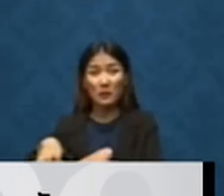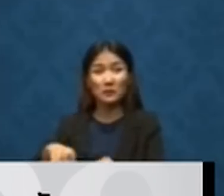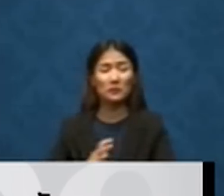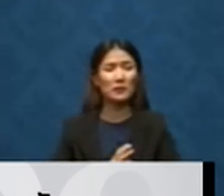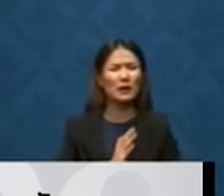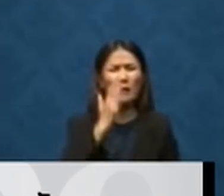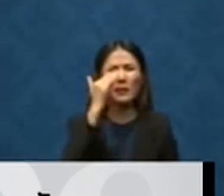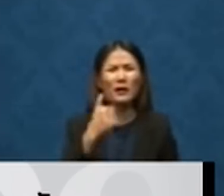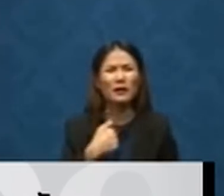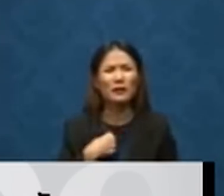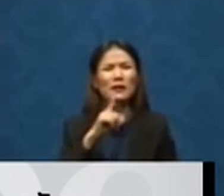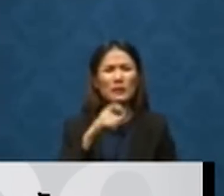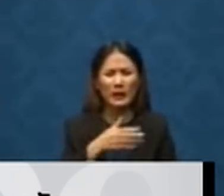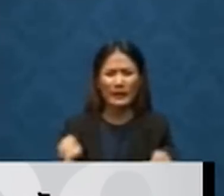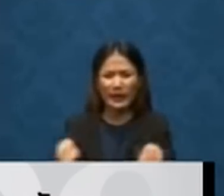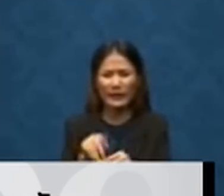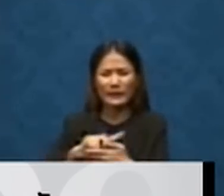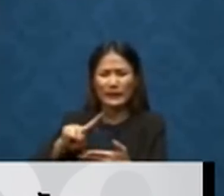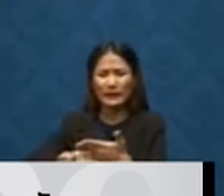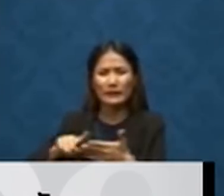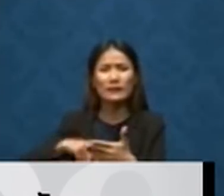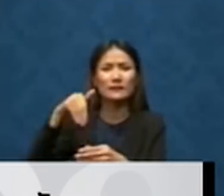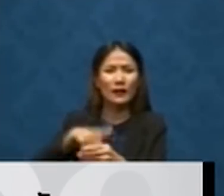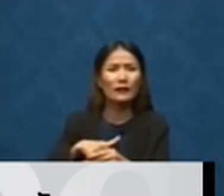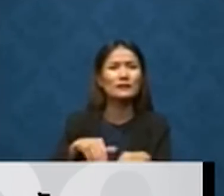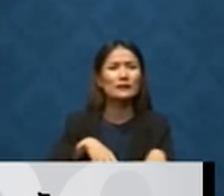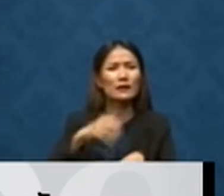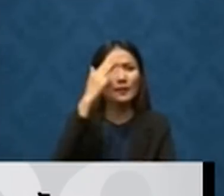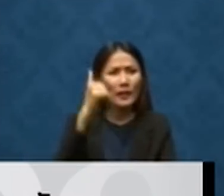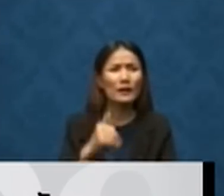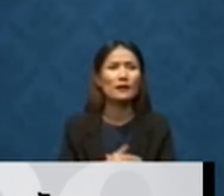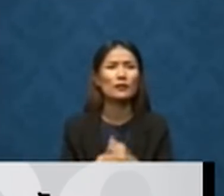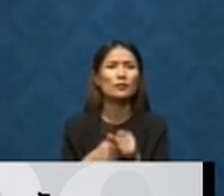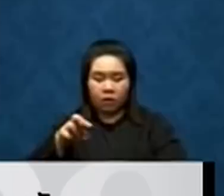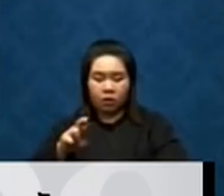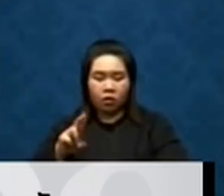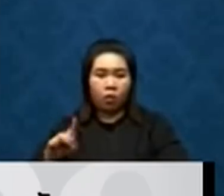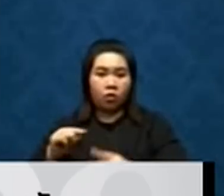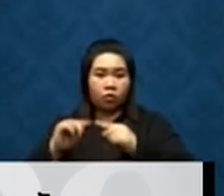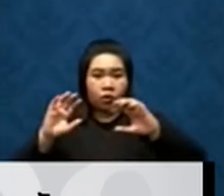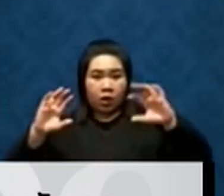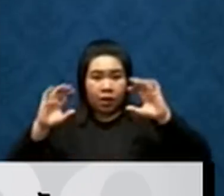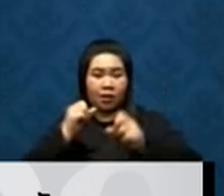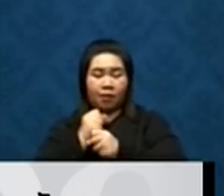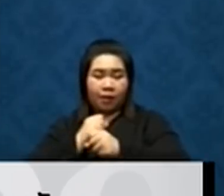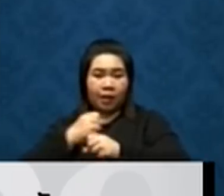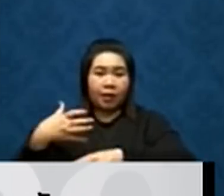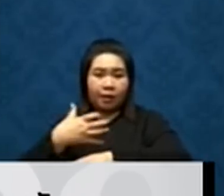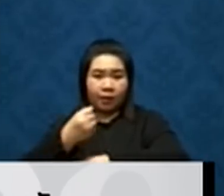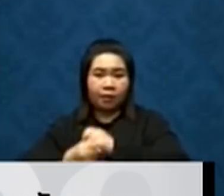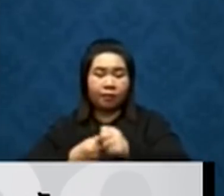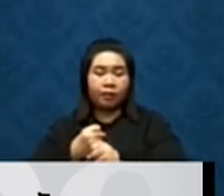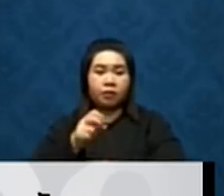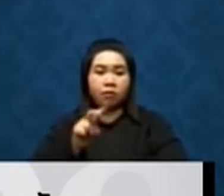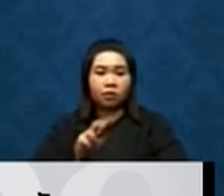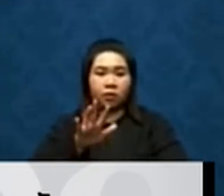ก็ตอบว่ากฎหมายตั้งที่ปรึกษาไม่มีสิทธิประโยชน์ใดๆทั้งสิ้นนอกจากบารมีและกล้ามที่ไปเบ่งกับ